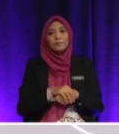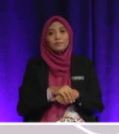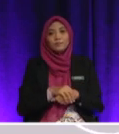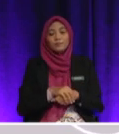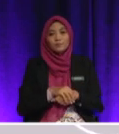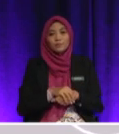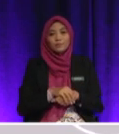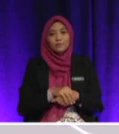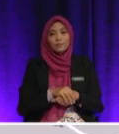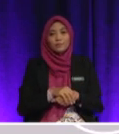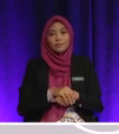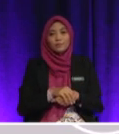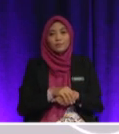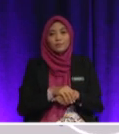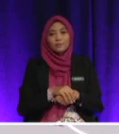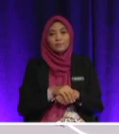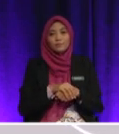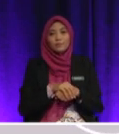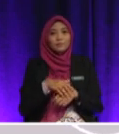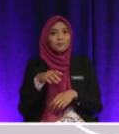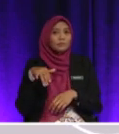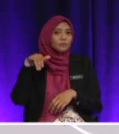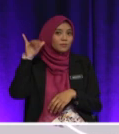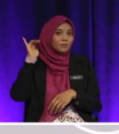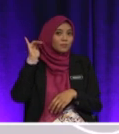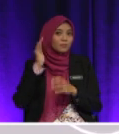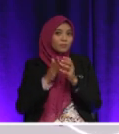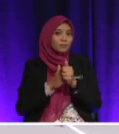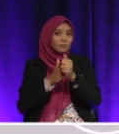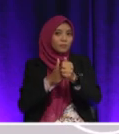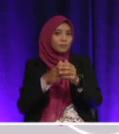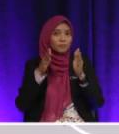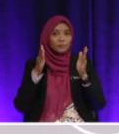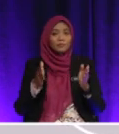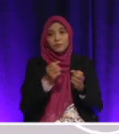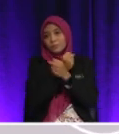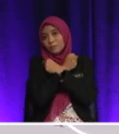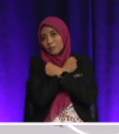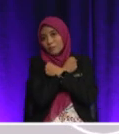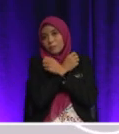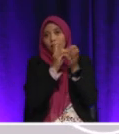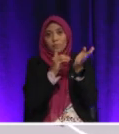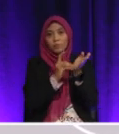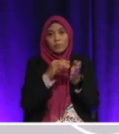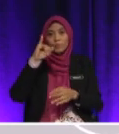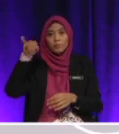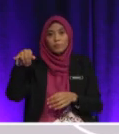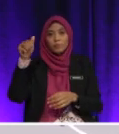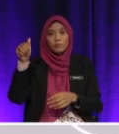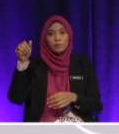kita hindari semalam pemimpin yang kita sayangi Datuk on Java telah berucap di